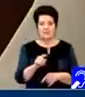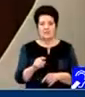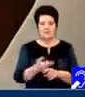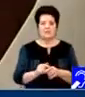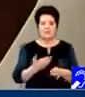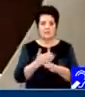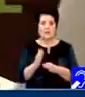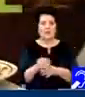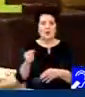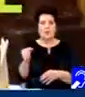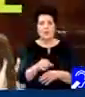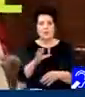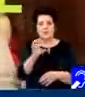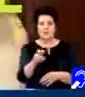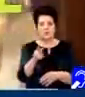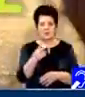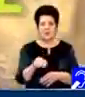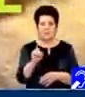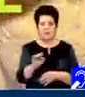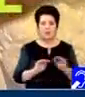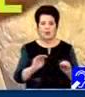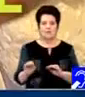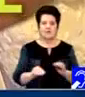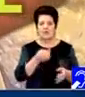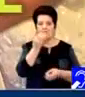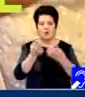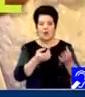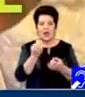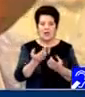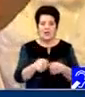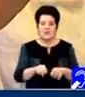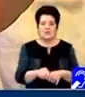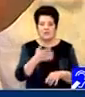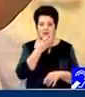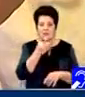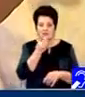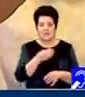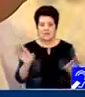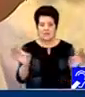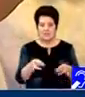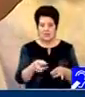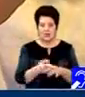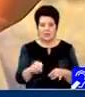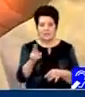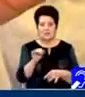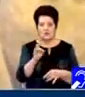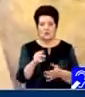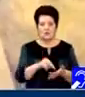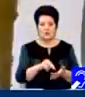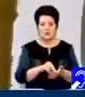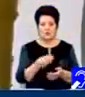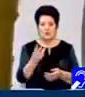vor aloca și 1500 de lei pentru aranjamente florale. Cert e că în cele mai selecte restaurante, un mic dejun poate să coste